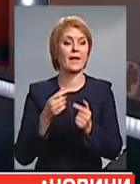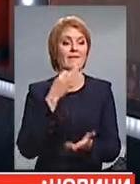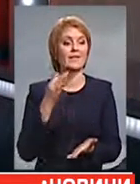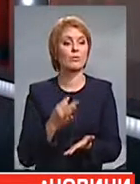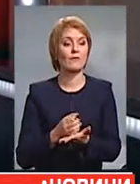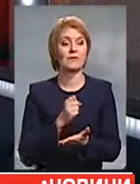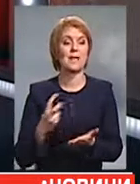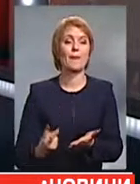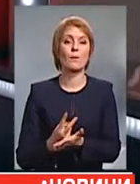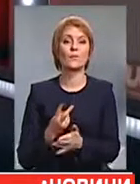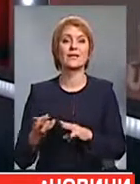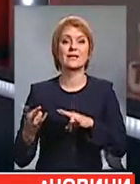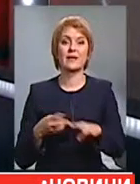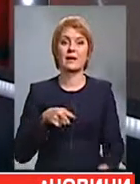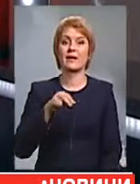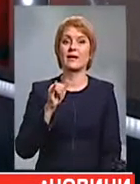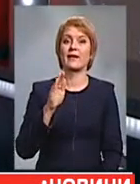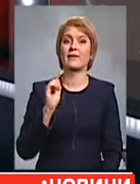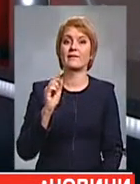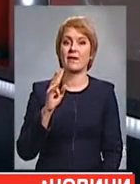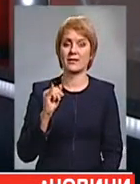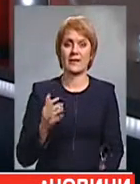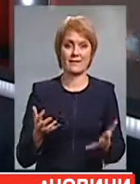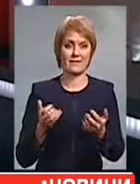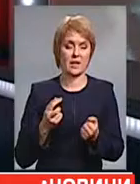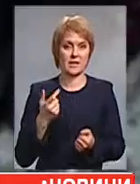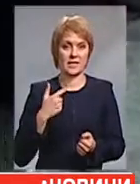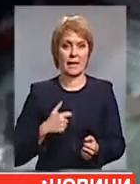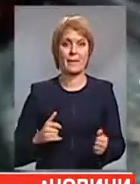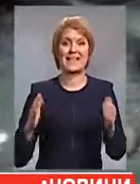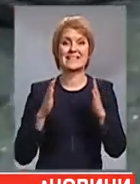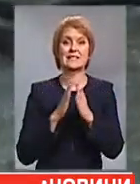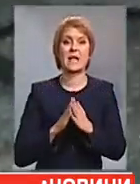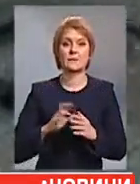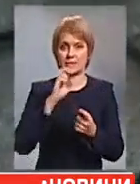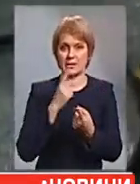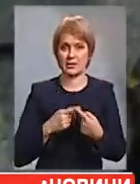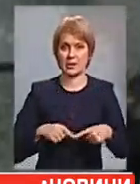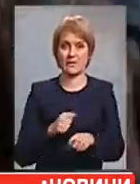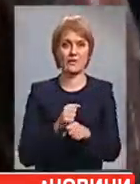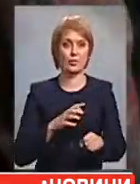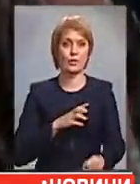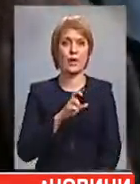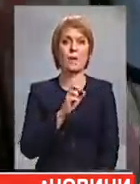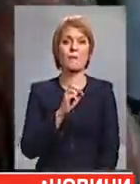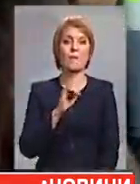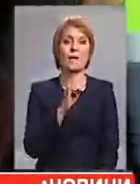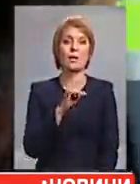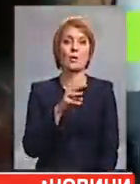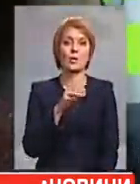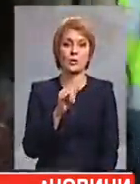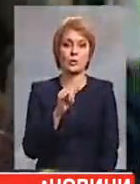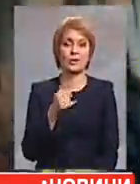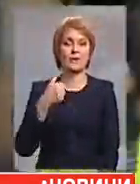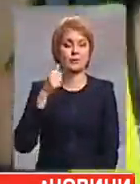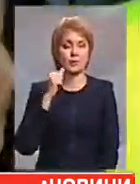Відповідальність за подвійний теракт у Лівані взяла на себе ісламська держава. Вибухи прогриміли в Бейруті вчора. Загинуло 43 людини, щонайменше